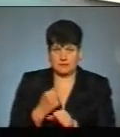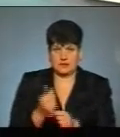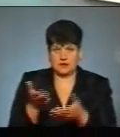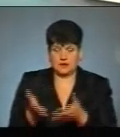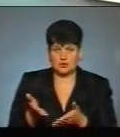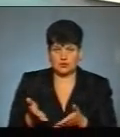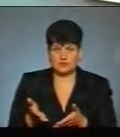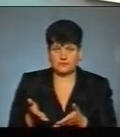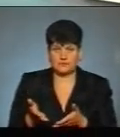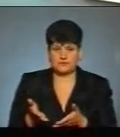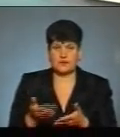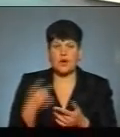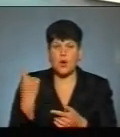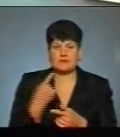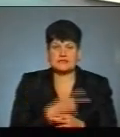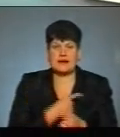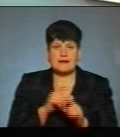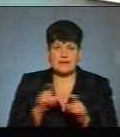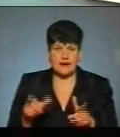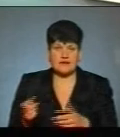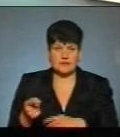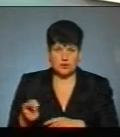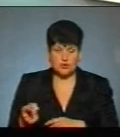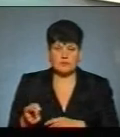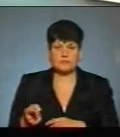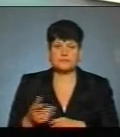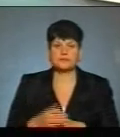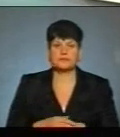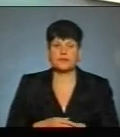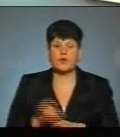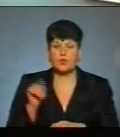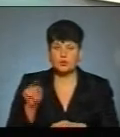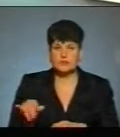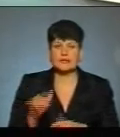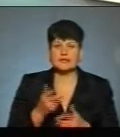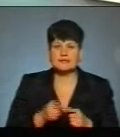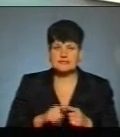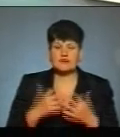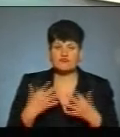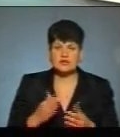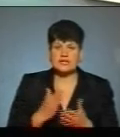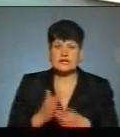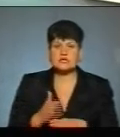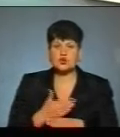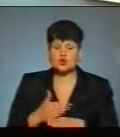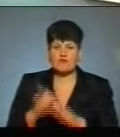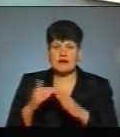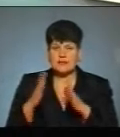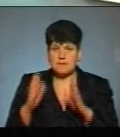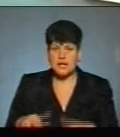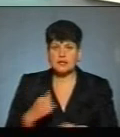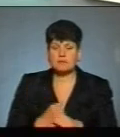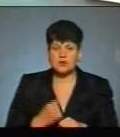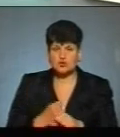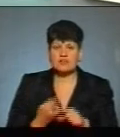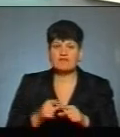клініці, типу як обласна лікарня в місті Тернополі, велика клініка. От в них це налагоджено вже, ці сортувальні палатки працюють, в